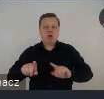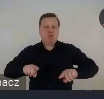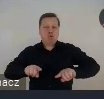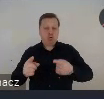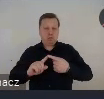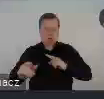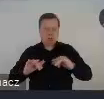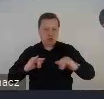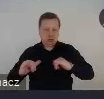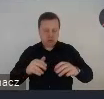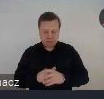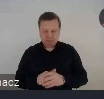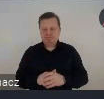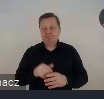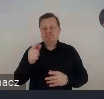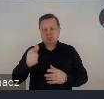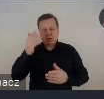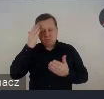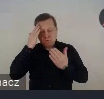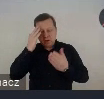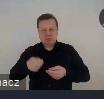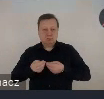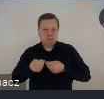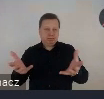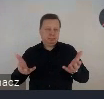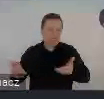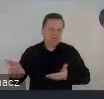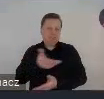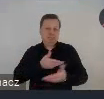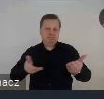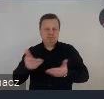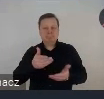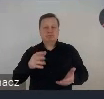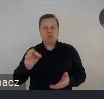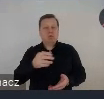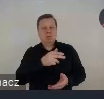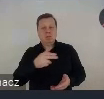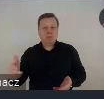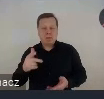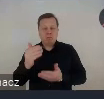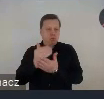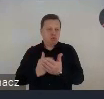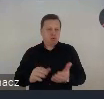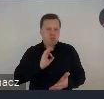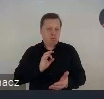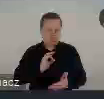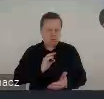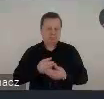które mają dawać przydatną wiedzę, szczególnie wiedzę na temat naszych programów, tak